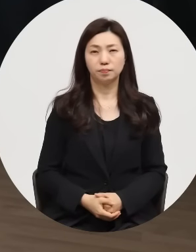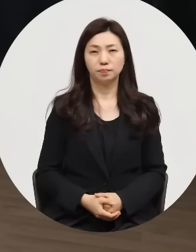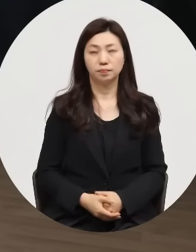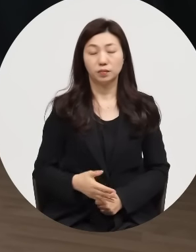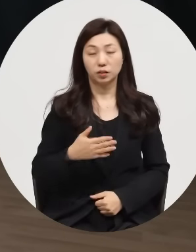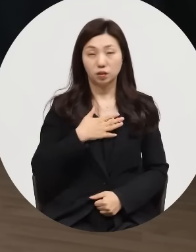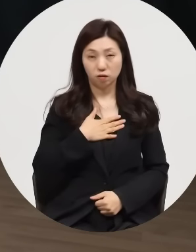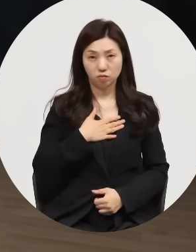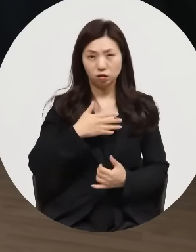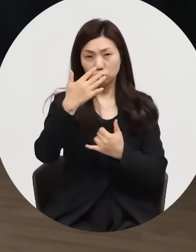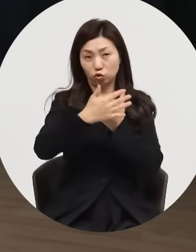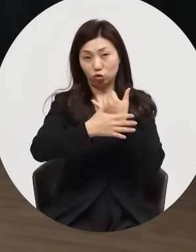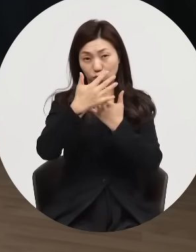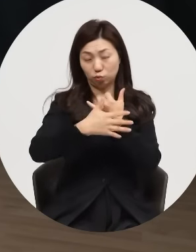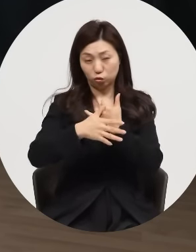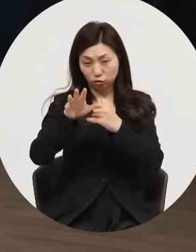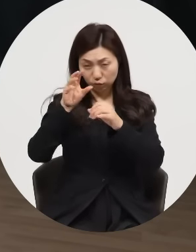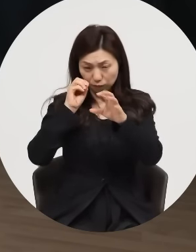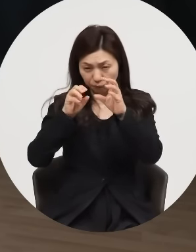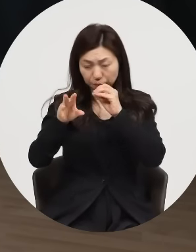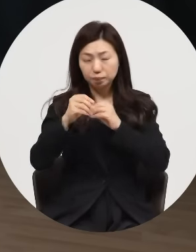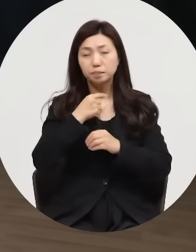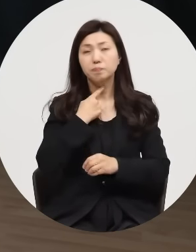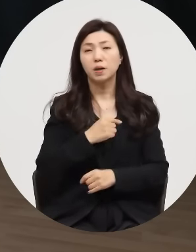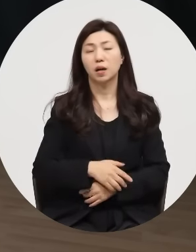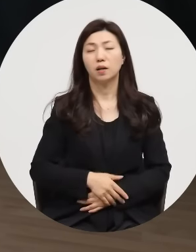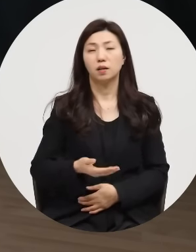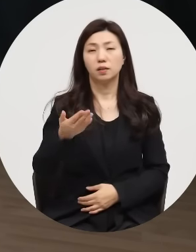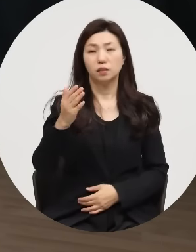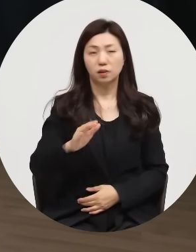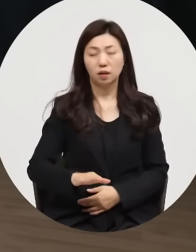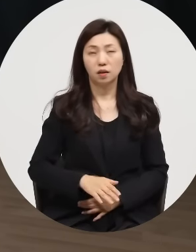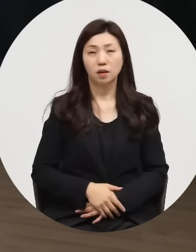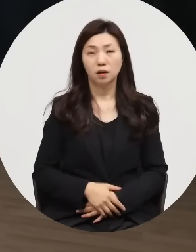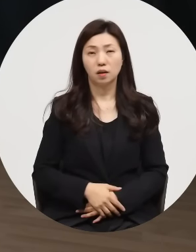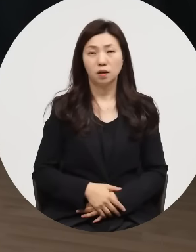저는 유튜브로 많이 봤었는데